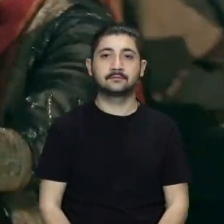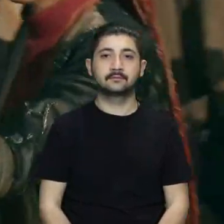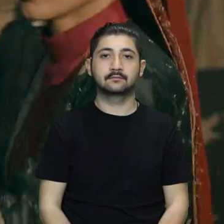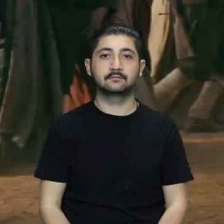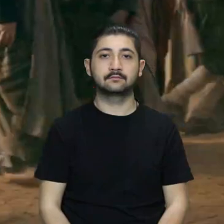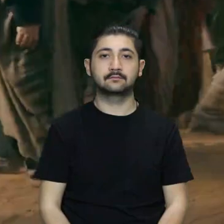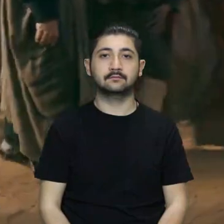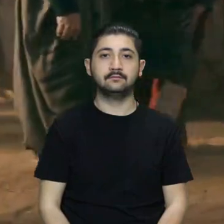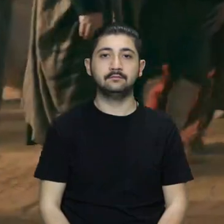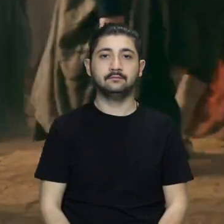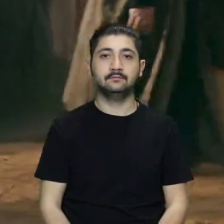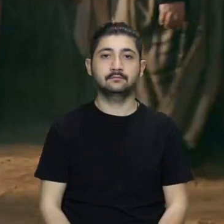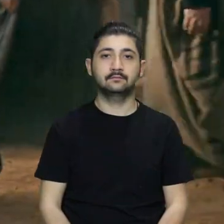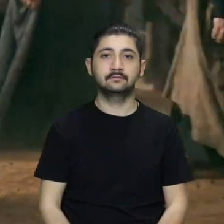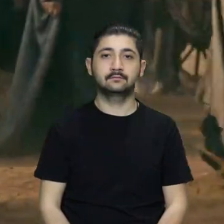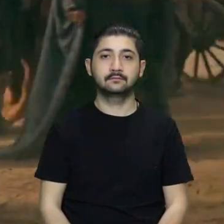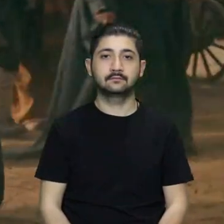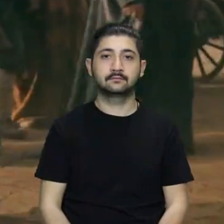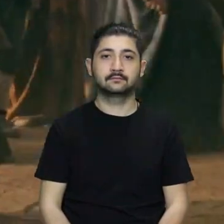dolaşıyor.